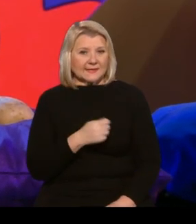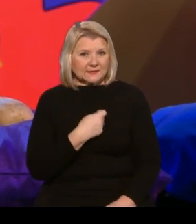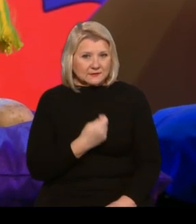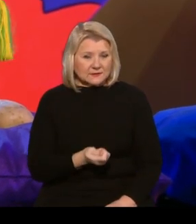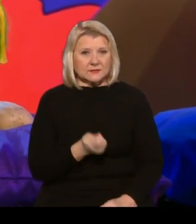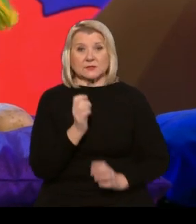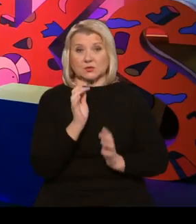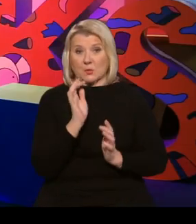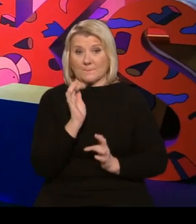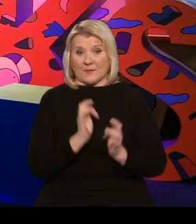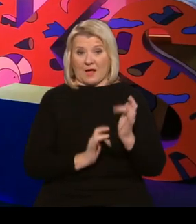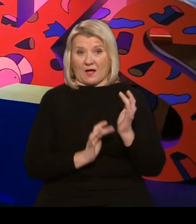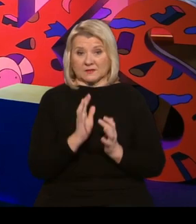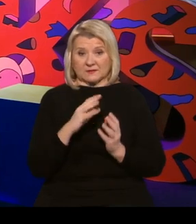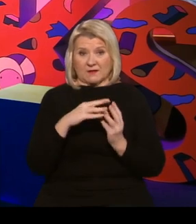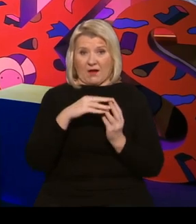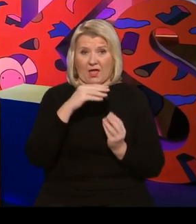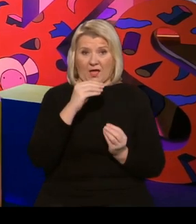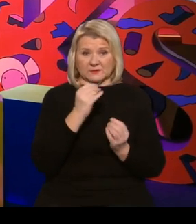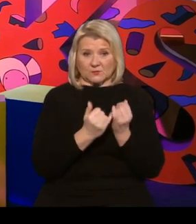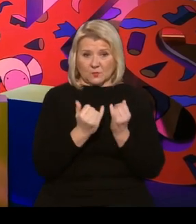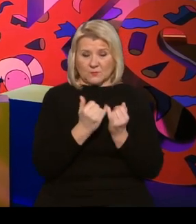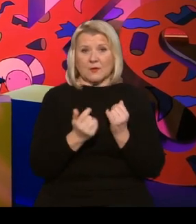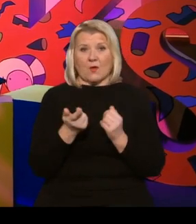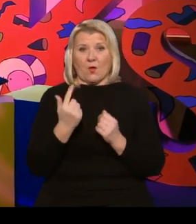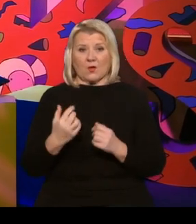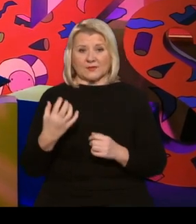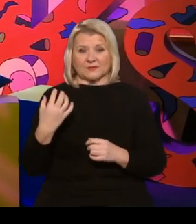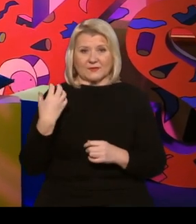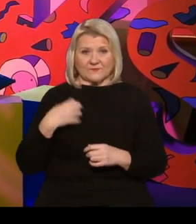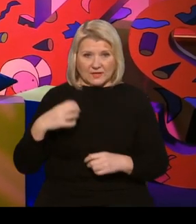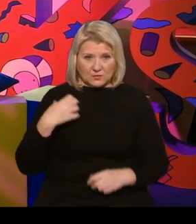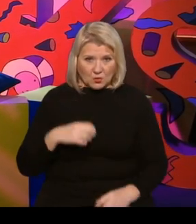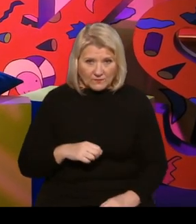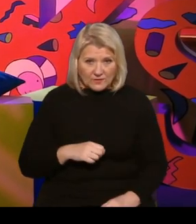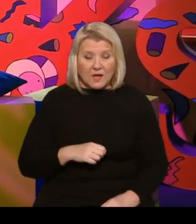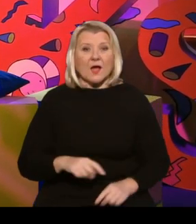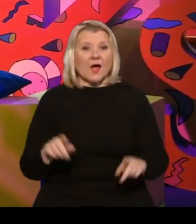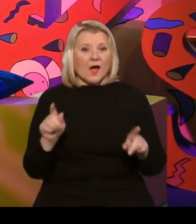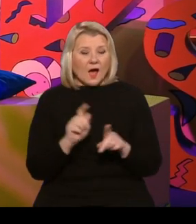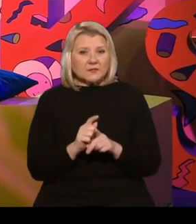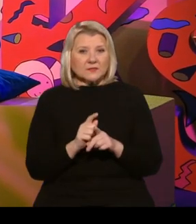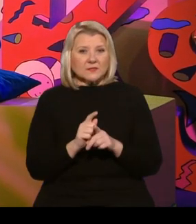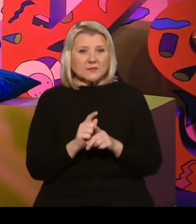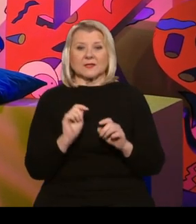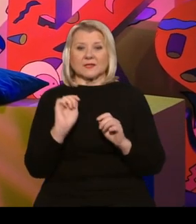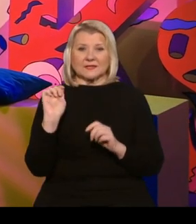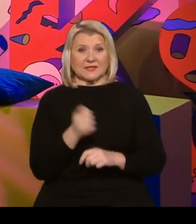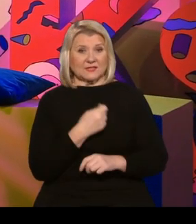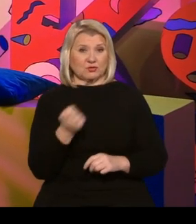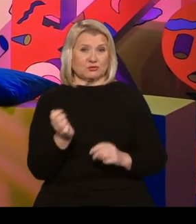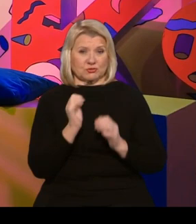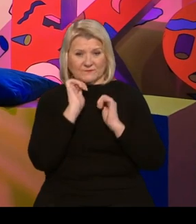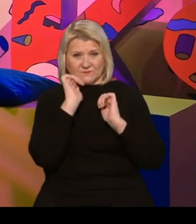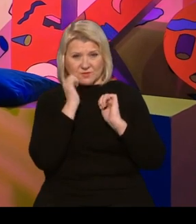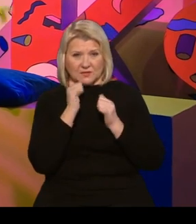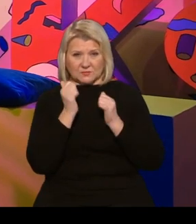Klásek z Venkova. A rytíř Fandak Šanda z fanfárie vás zvou